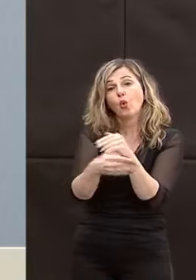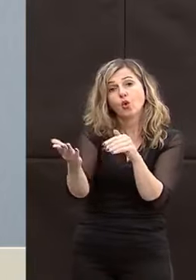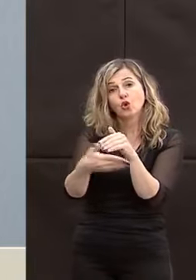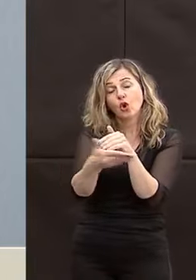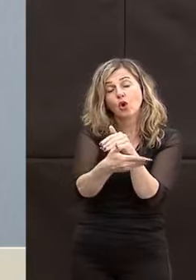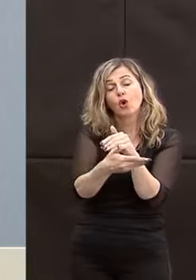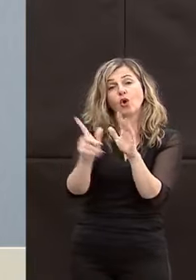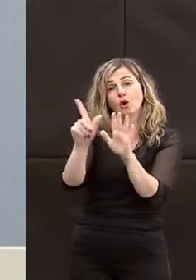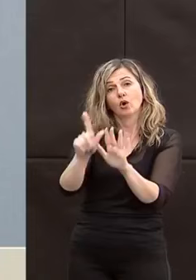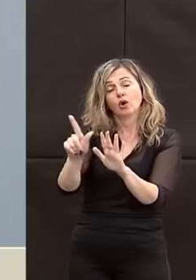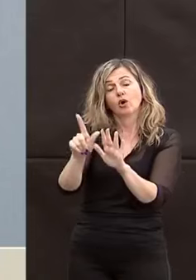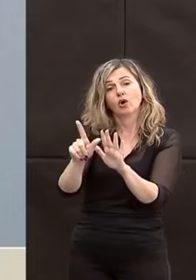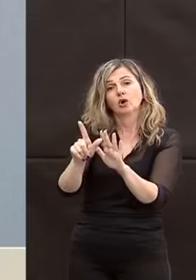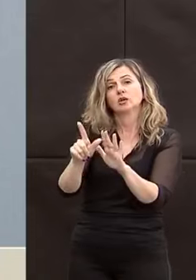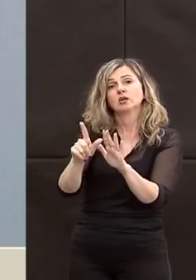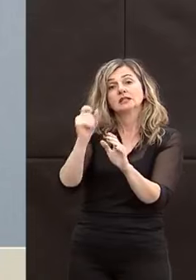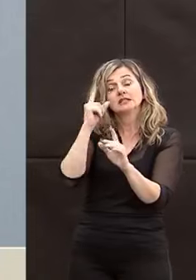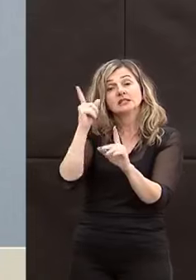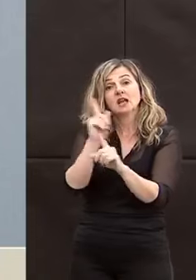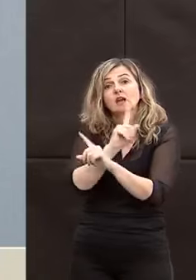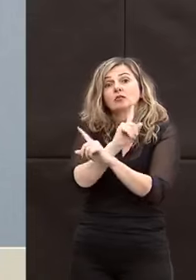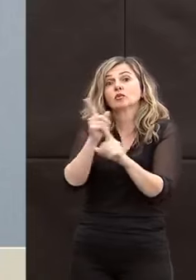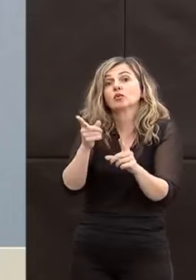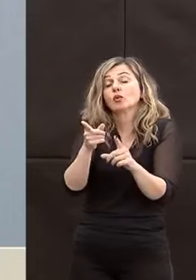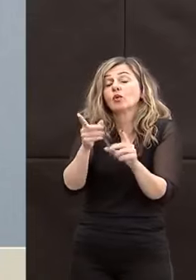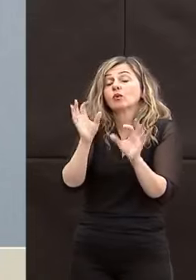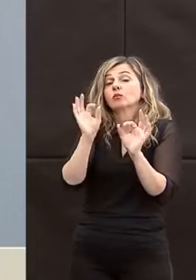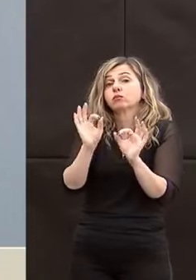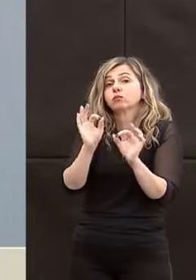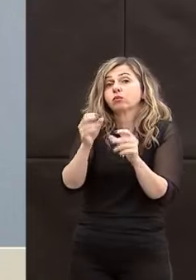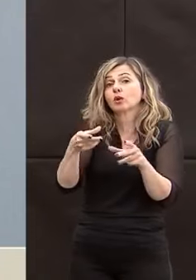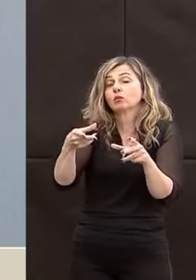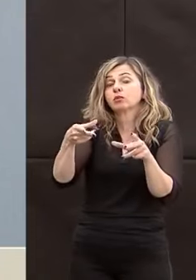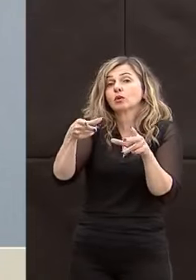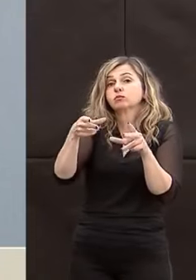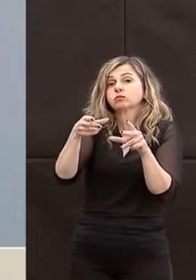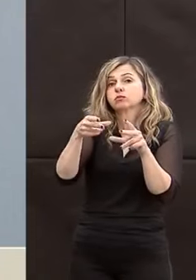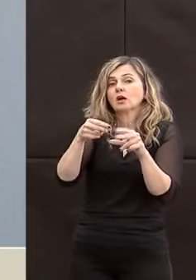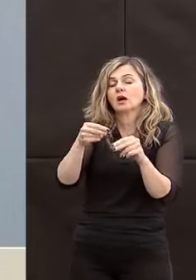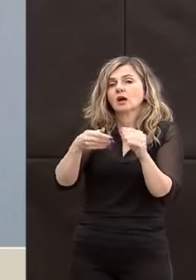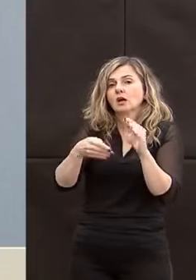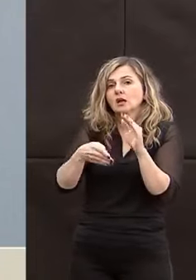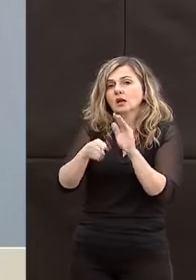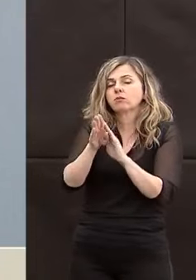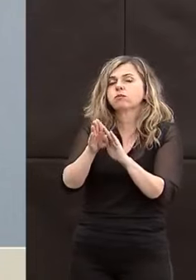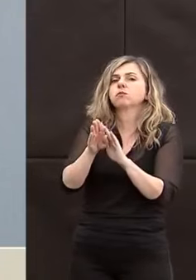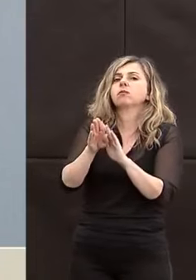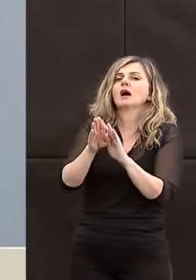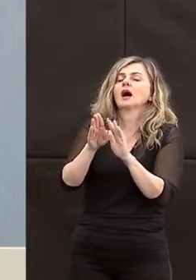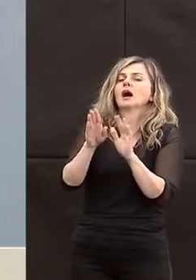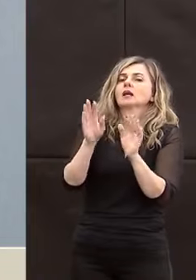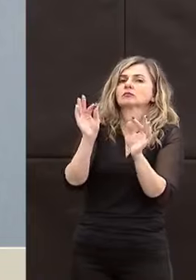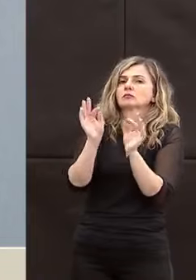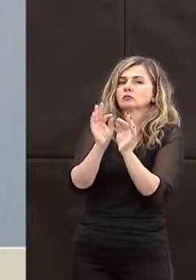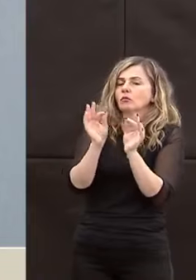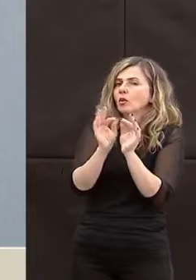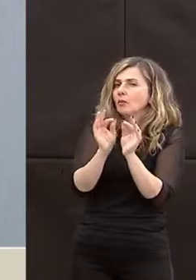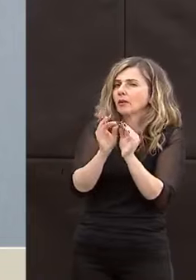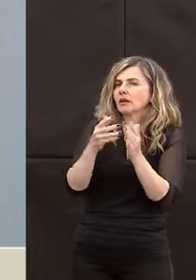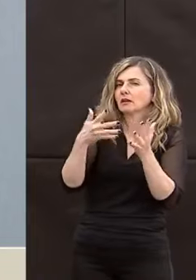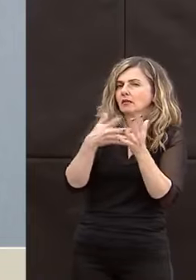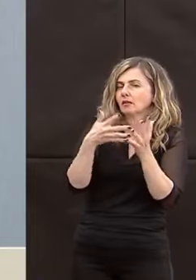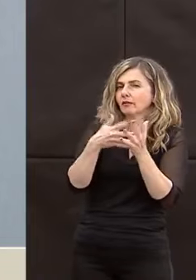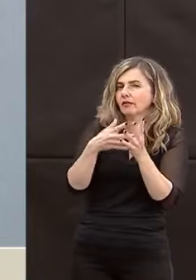dovessero diciamo riprendere diciamo i momenti difficili che abbiamo avuto in questi mesi